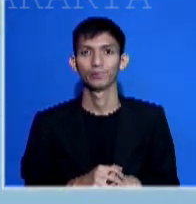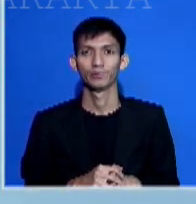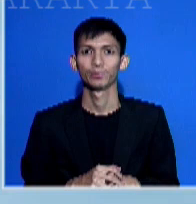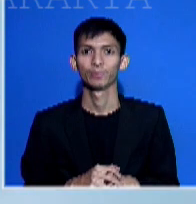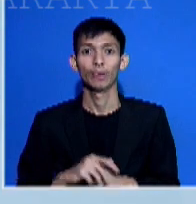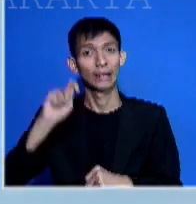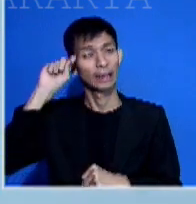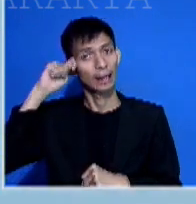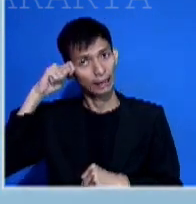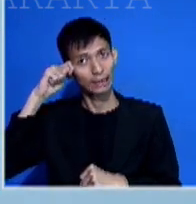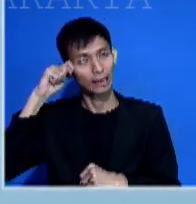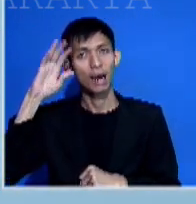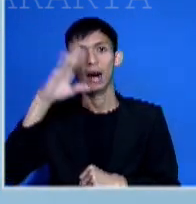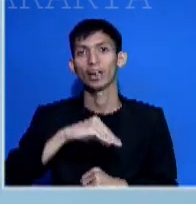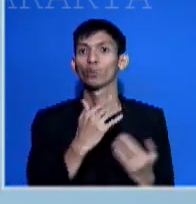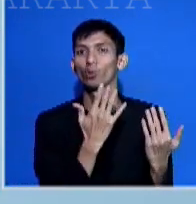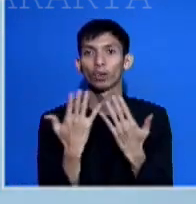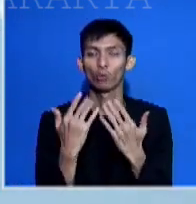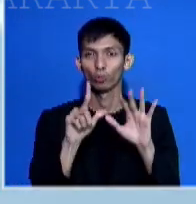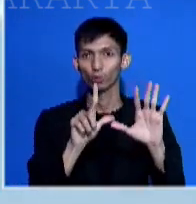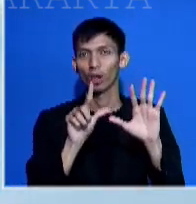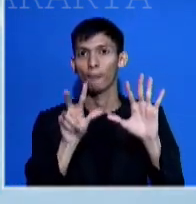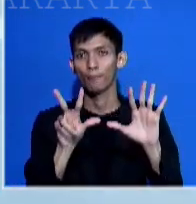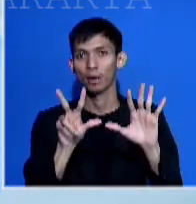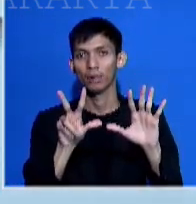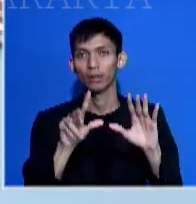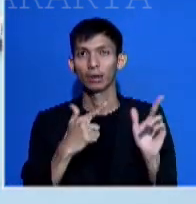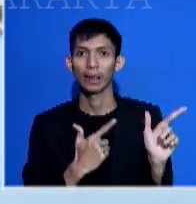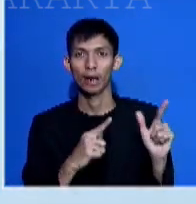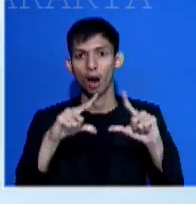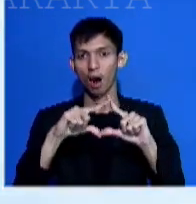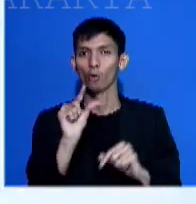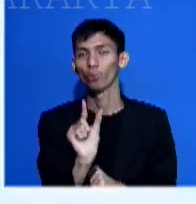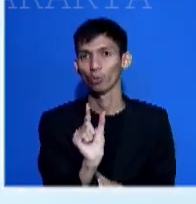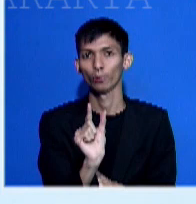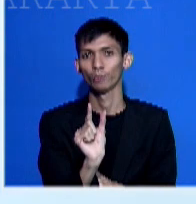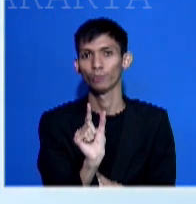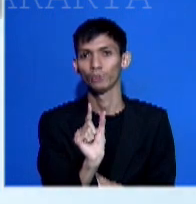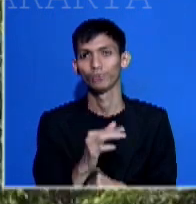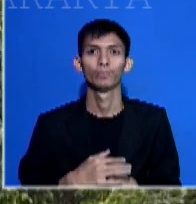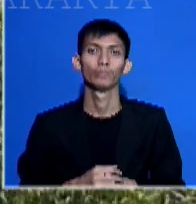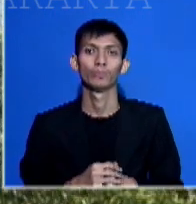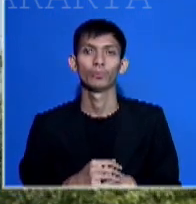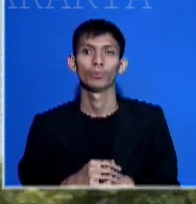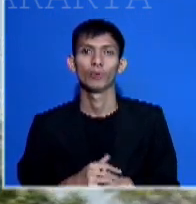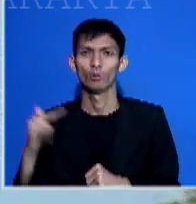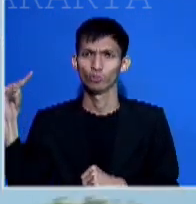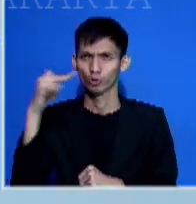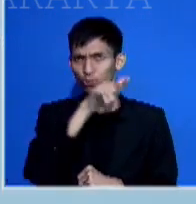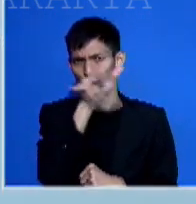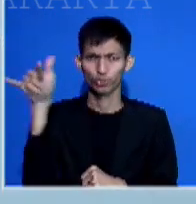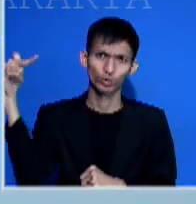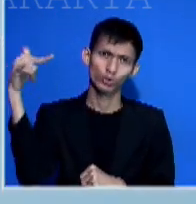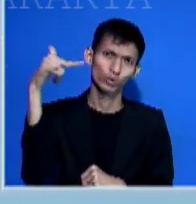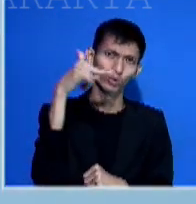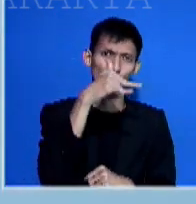Memperingati hari ulang tahun ke-78 TNI Angkatan Udara, elang-elang Angkatan Udara mempersembahkan demonstrasi flypass pesawat TNI